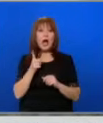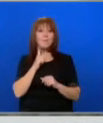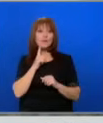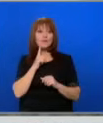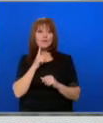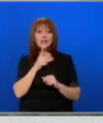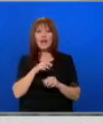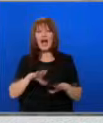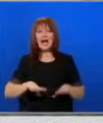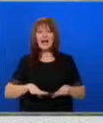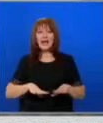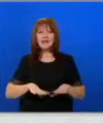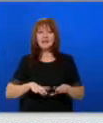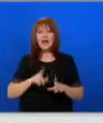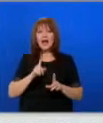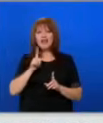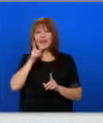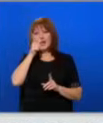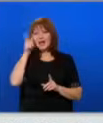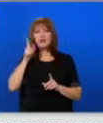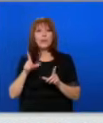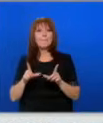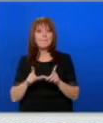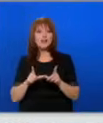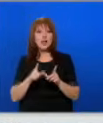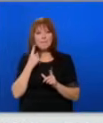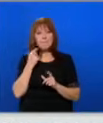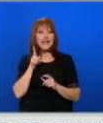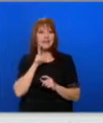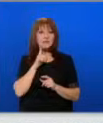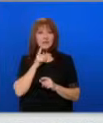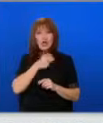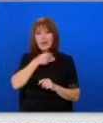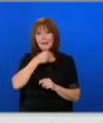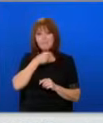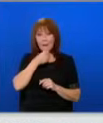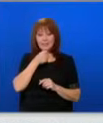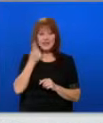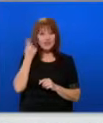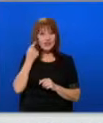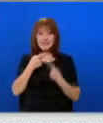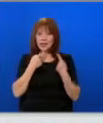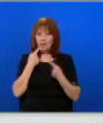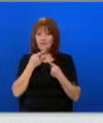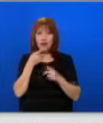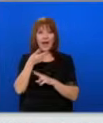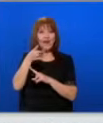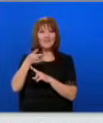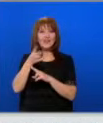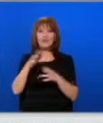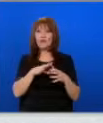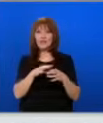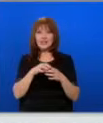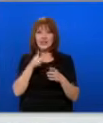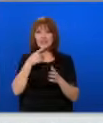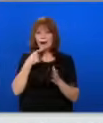град Олдъм, недалеч от Манчестър. Младият мъж и бабата на Алекс снощи са разговаряли чрез видеовръзка и тя е